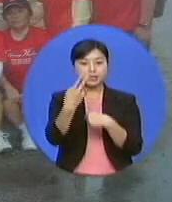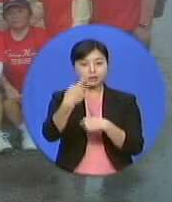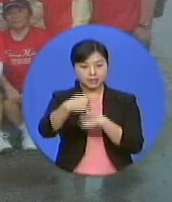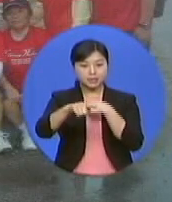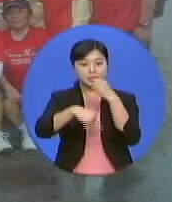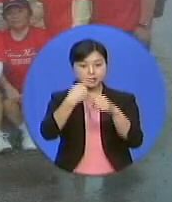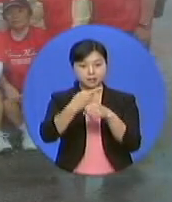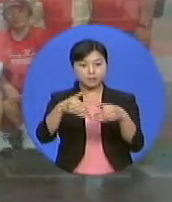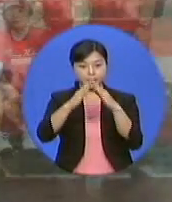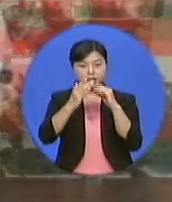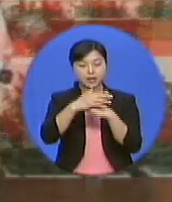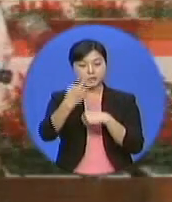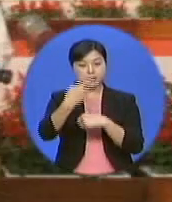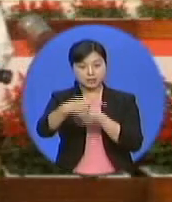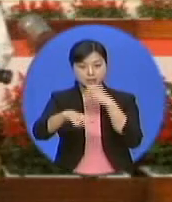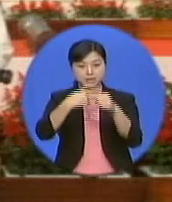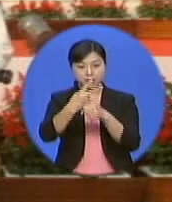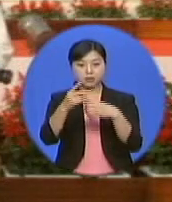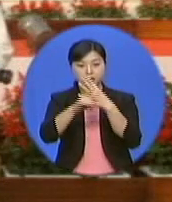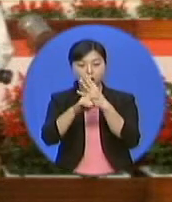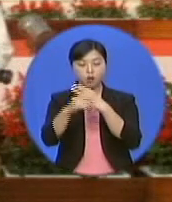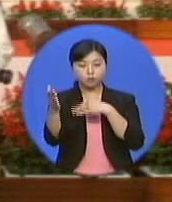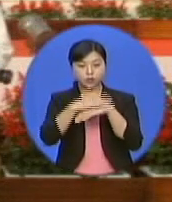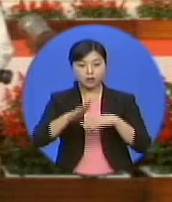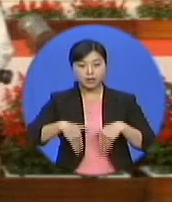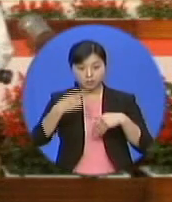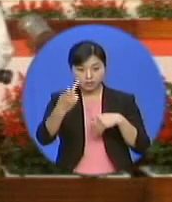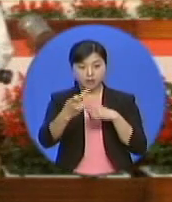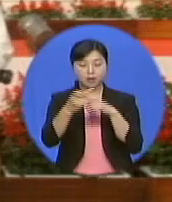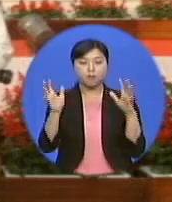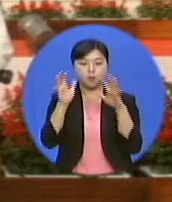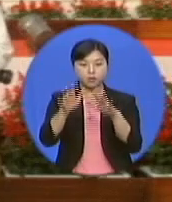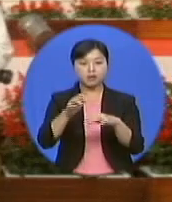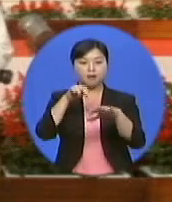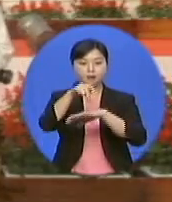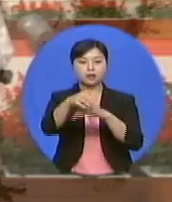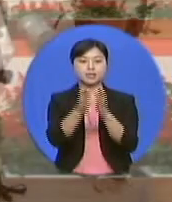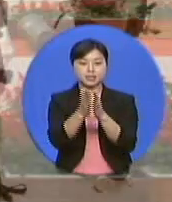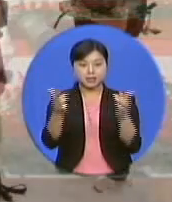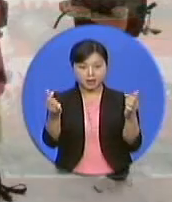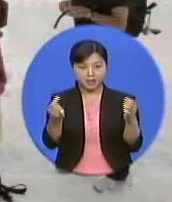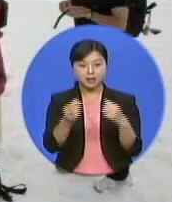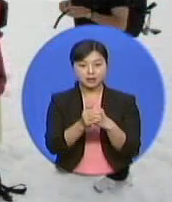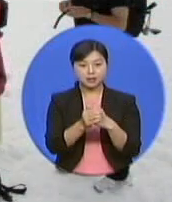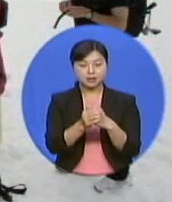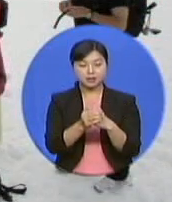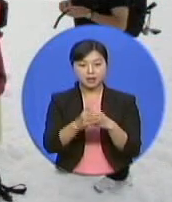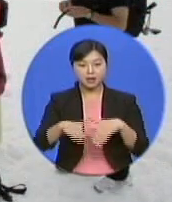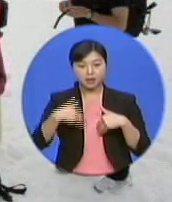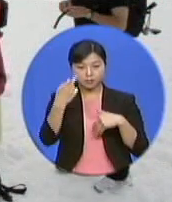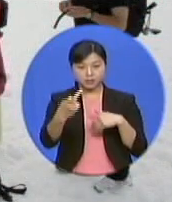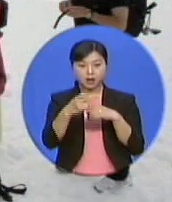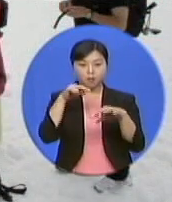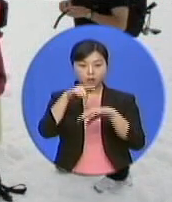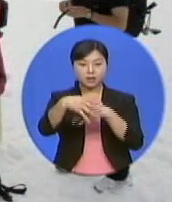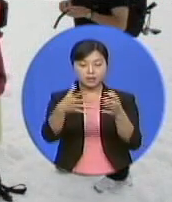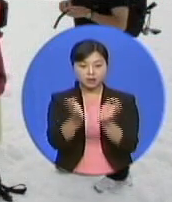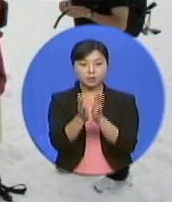발족, 2002년 4월부터 남산에 모여 걷기를 시작하게 되었던 것이 남산 워킹클럽의